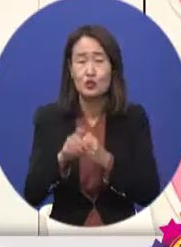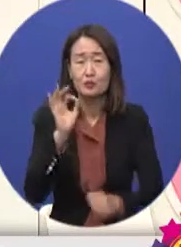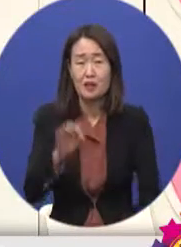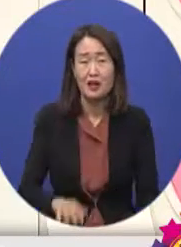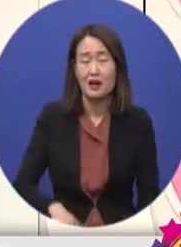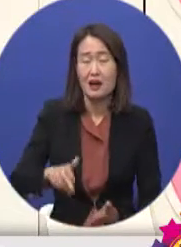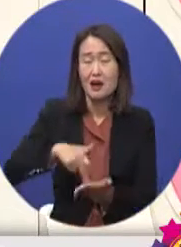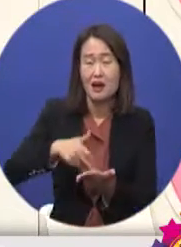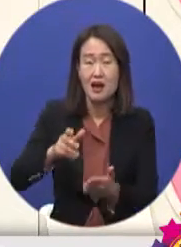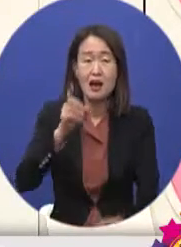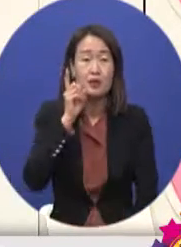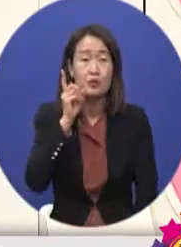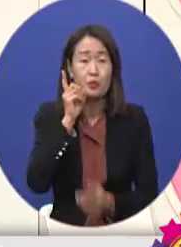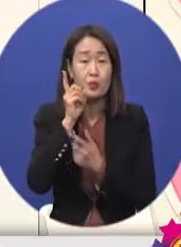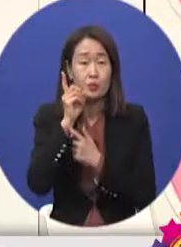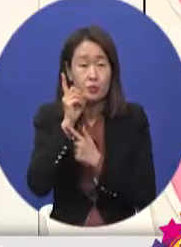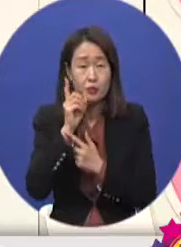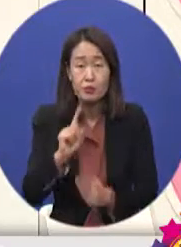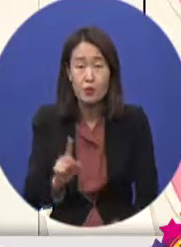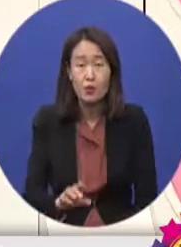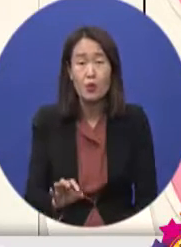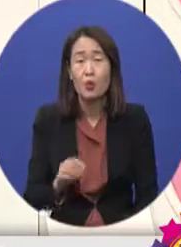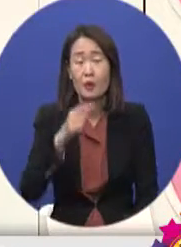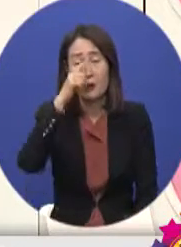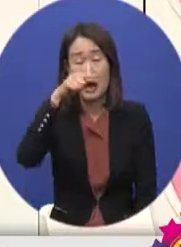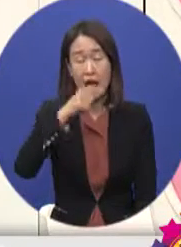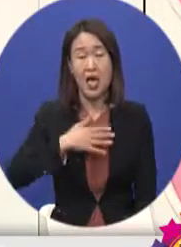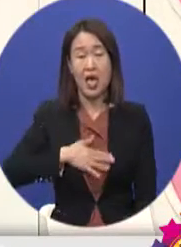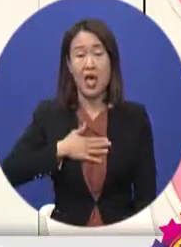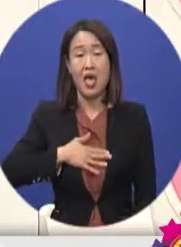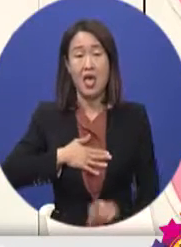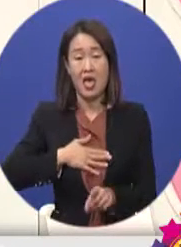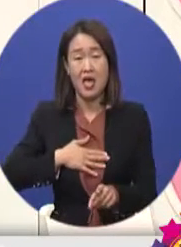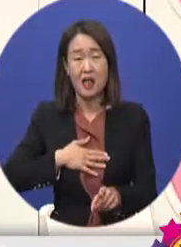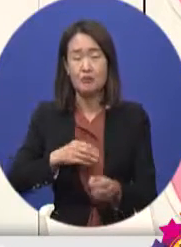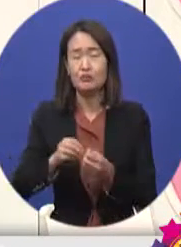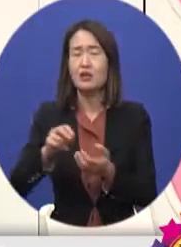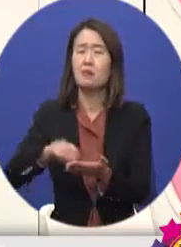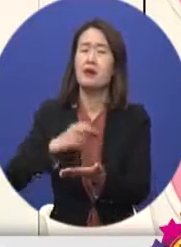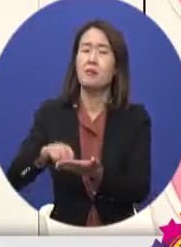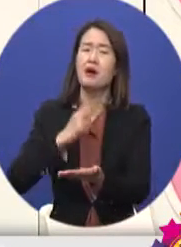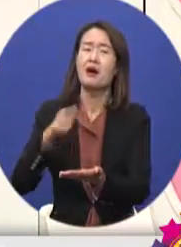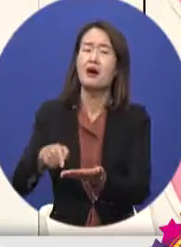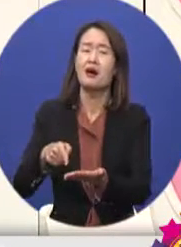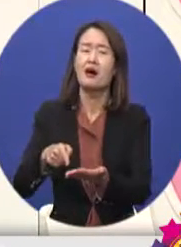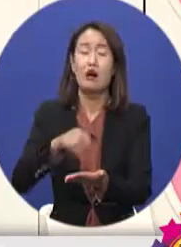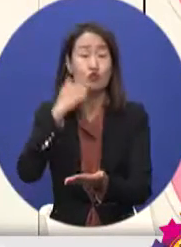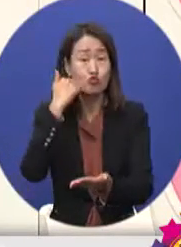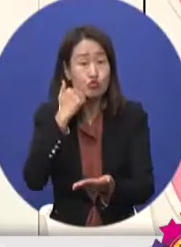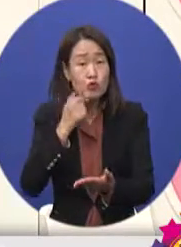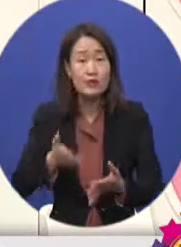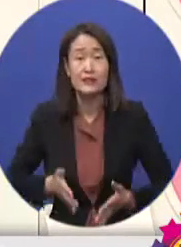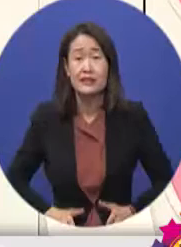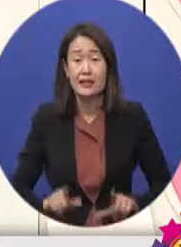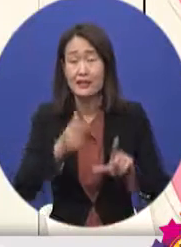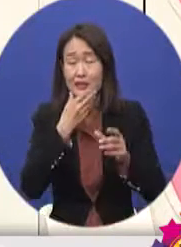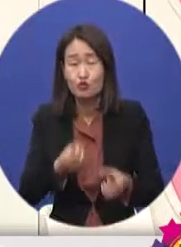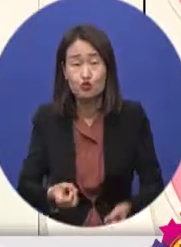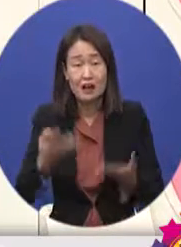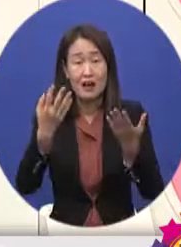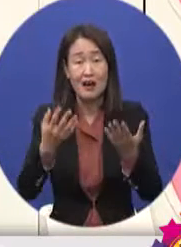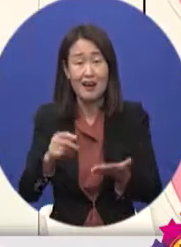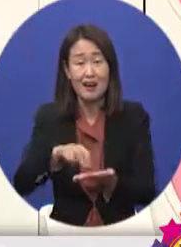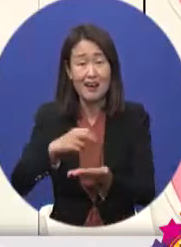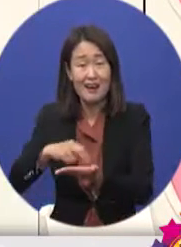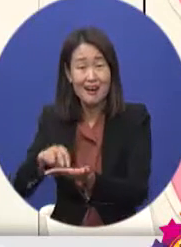카톡, 핸드폰 가지고 있으면 양력 생일을 용케 알고 문자가 와요. 근데 어제 많은 분들이 이렇게 생일 축하를